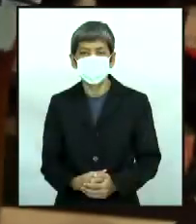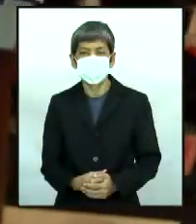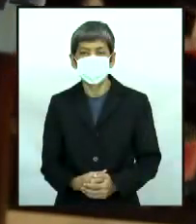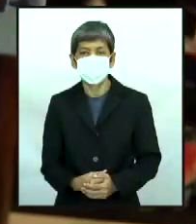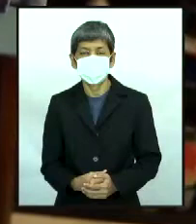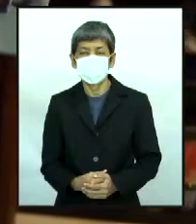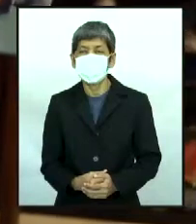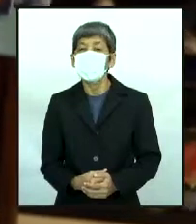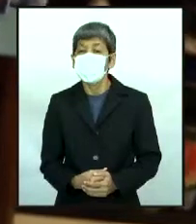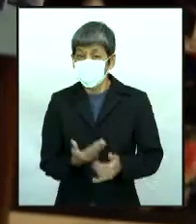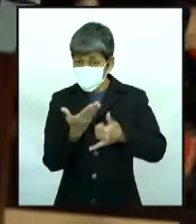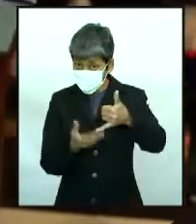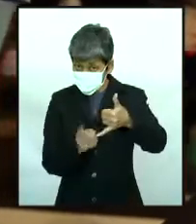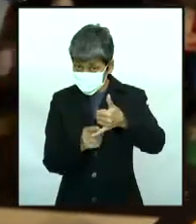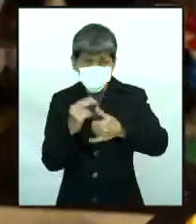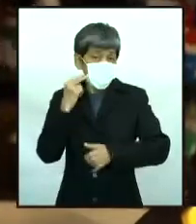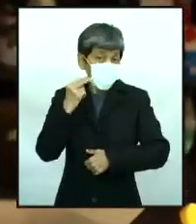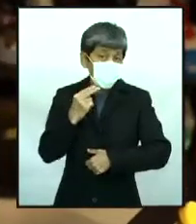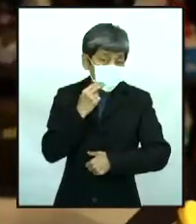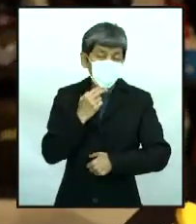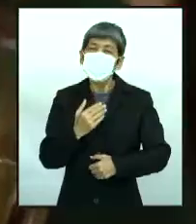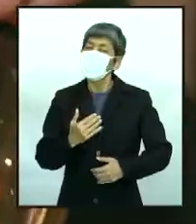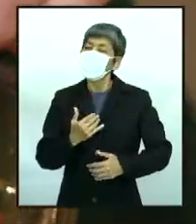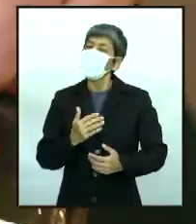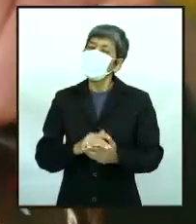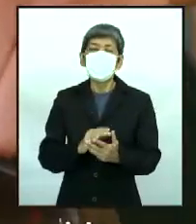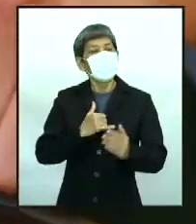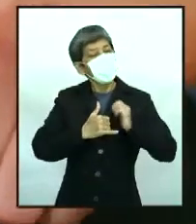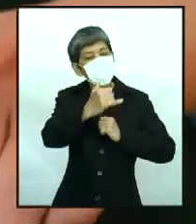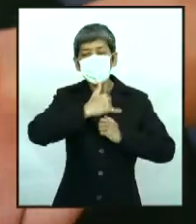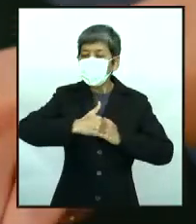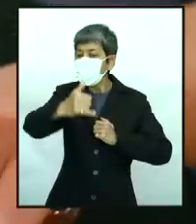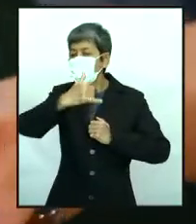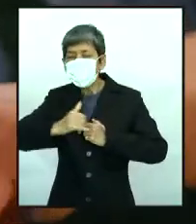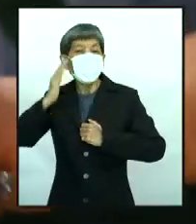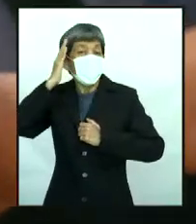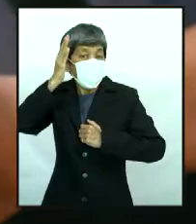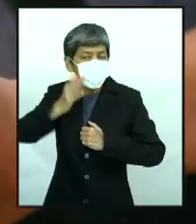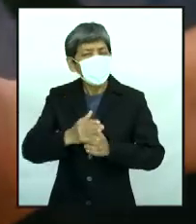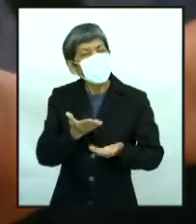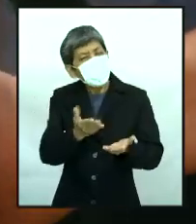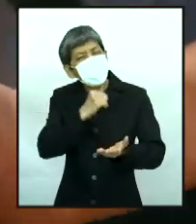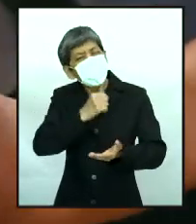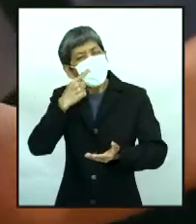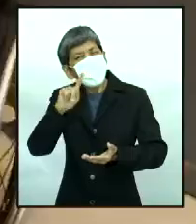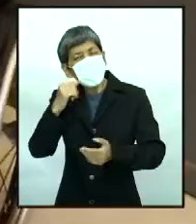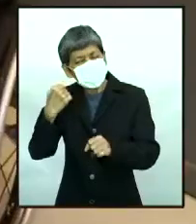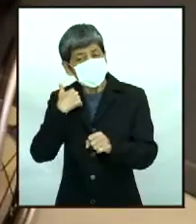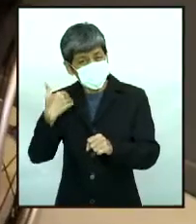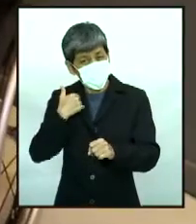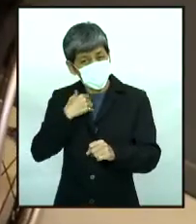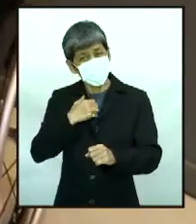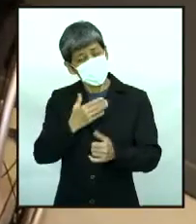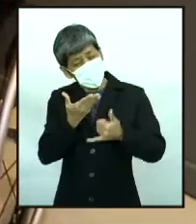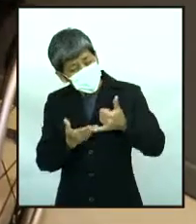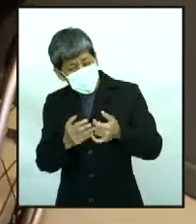เวลาที่พี่เสียงอะค่ะที่ต้องออกไปใช้ชีวิตในสังคมในอนาคตต่อไปเนี่ยคุณป้ามีเรื่องที่ต้องกังวลไหมคะว่า